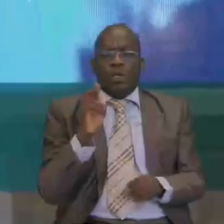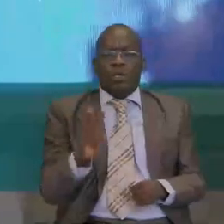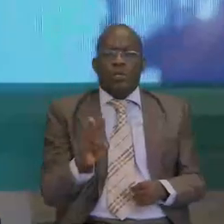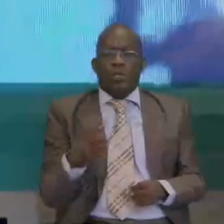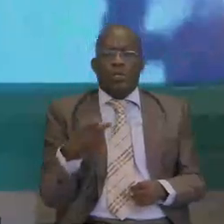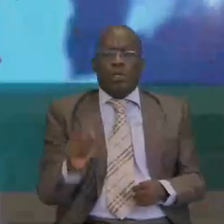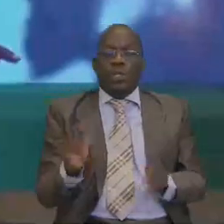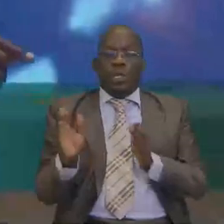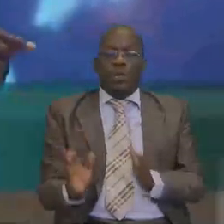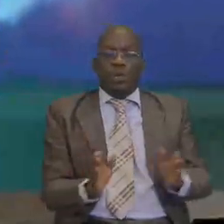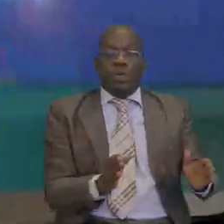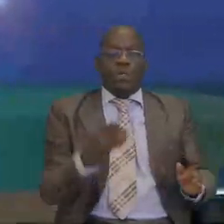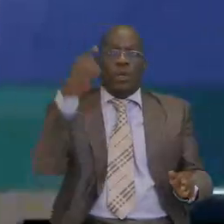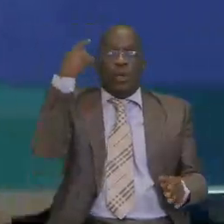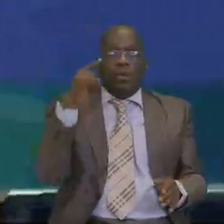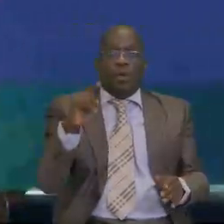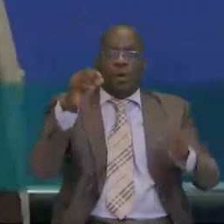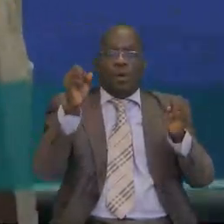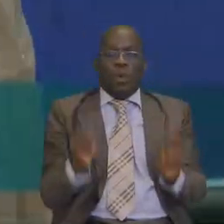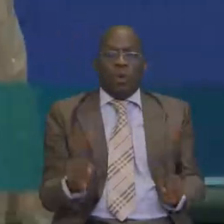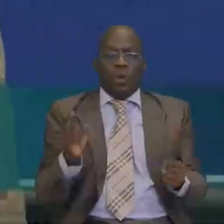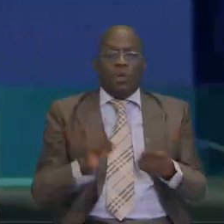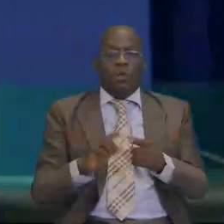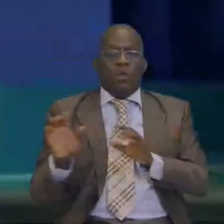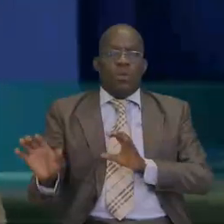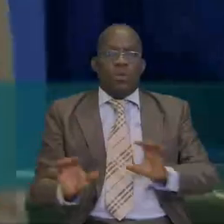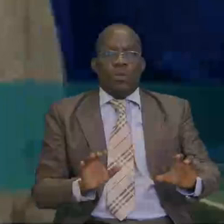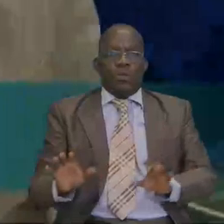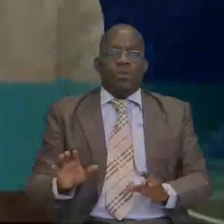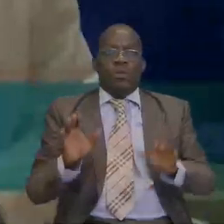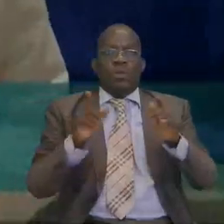Pour la puissance, pour faire des exploits.